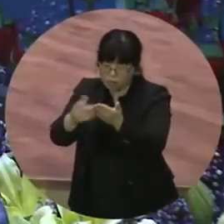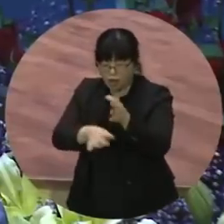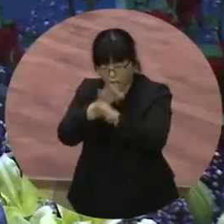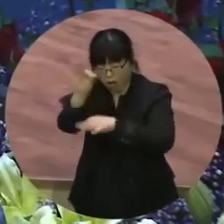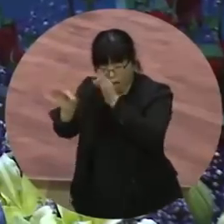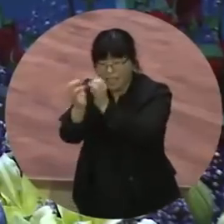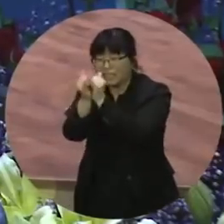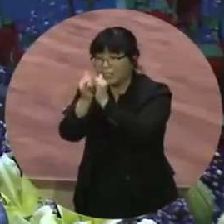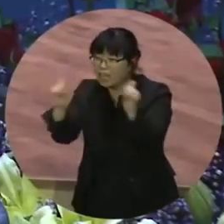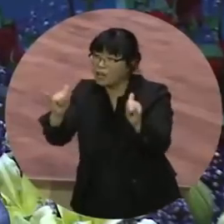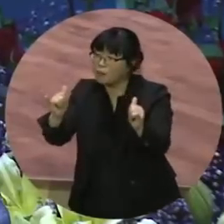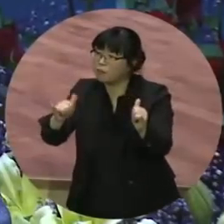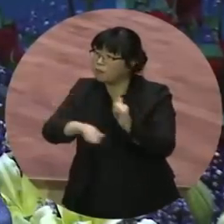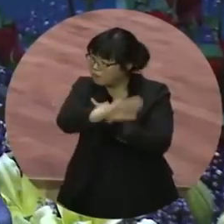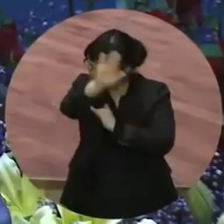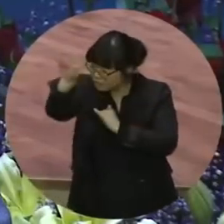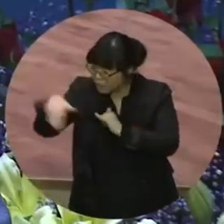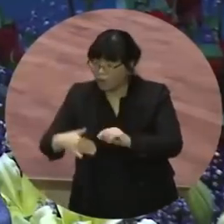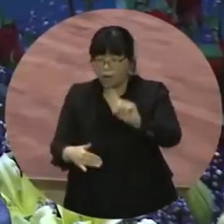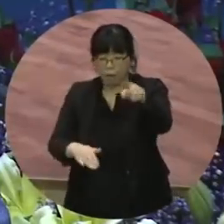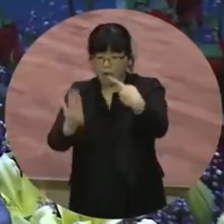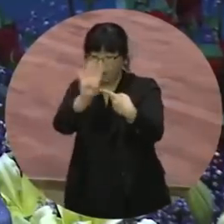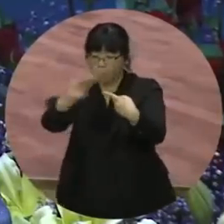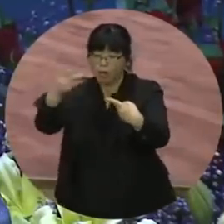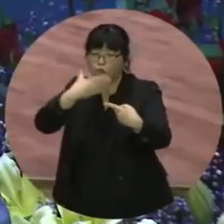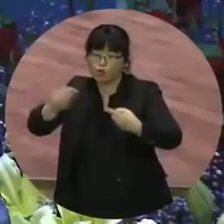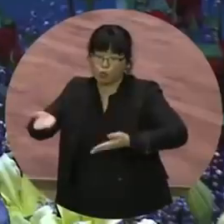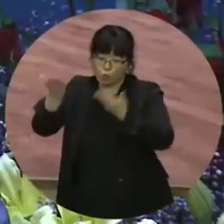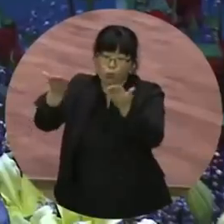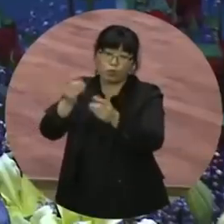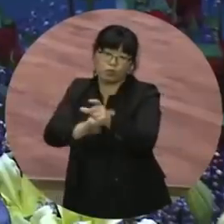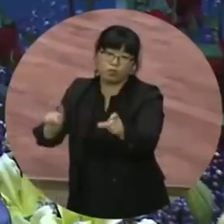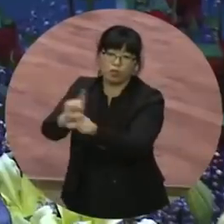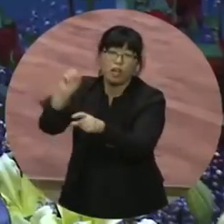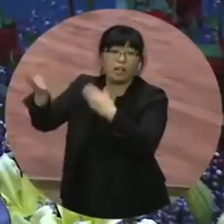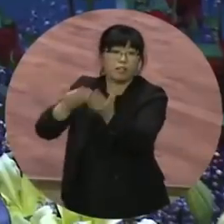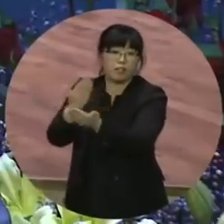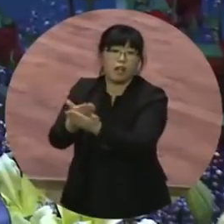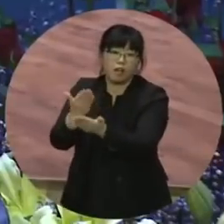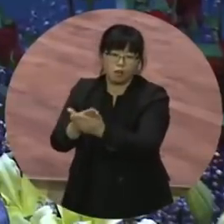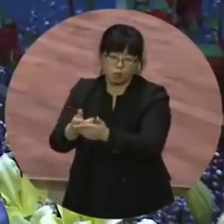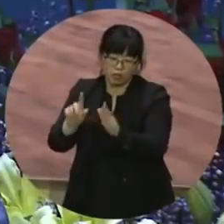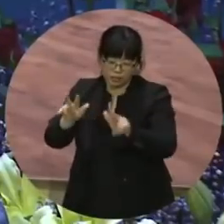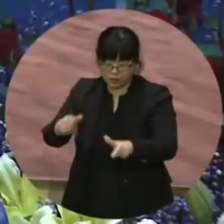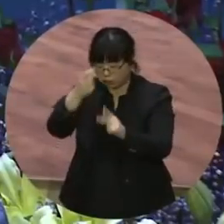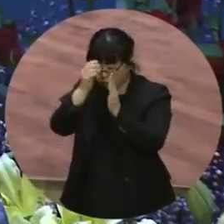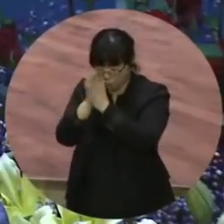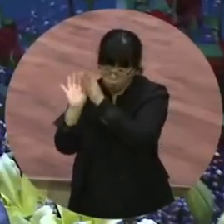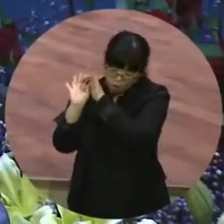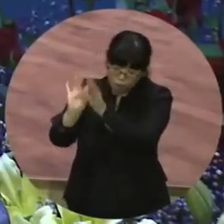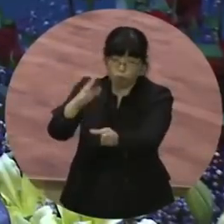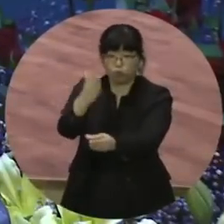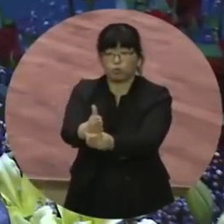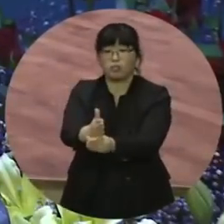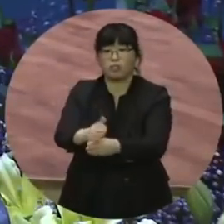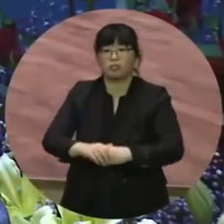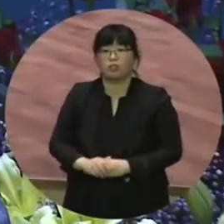헌당할 수 있게 하여 주옵소서. 2, 3절 나라 살리는데 이 세계 복음화에 이들이 각자 쓰임받게 하여 주옵소서.